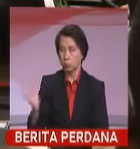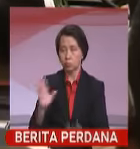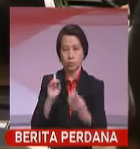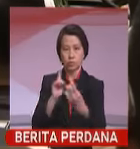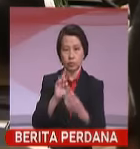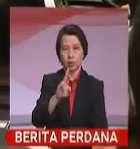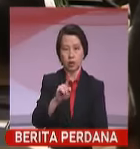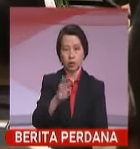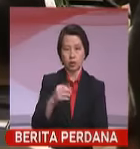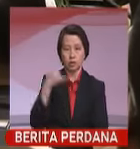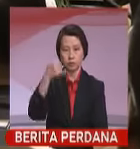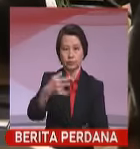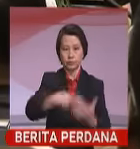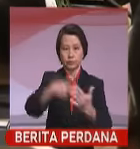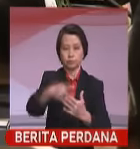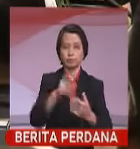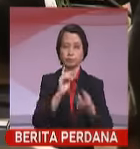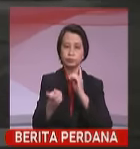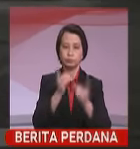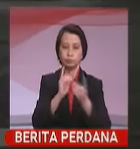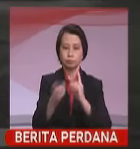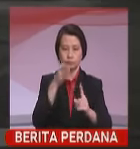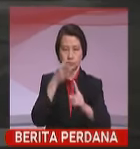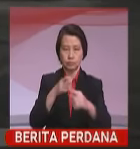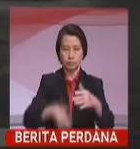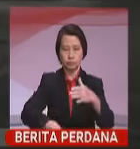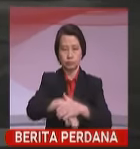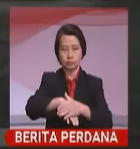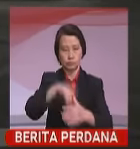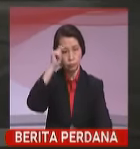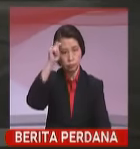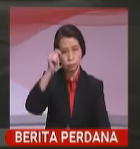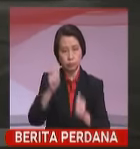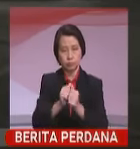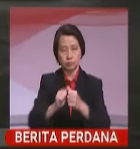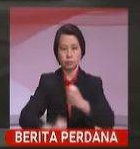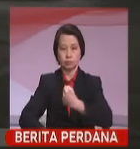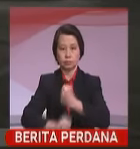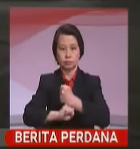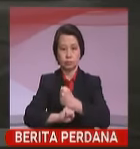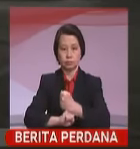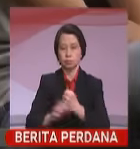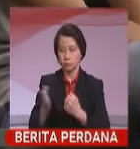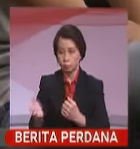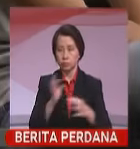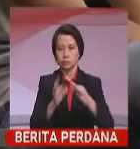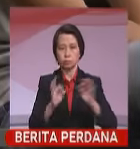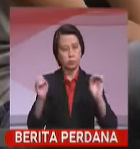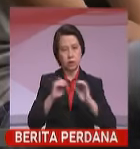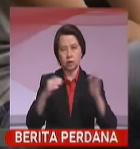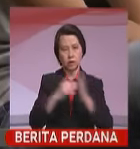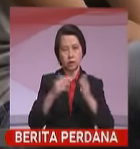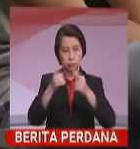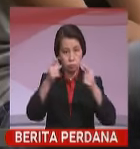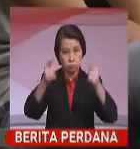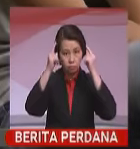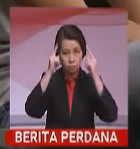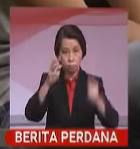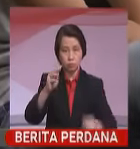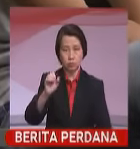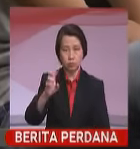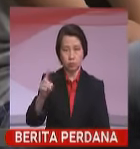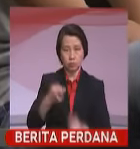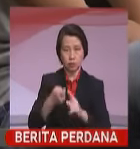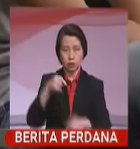RTM sewaktu hadir ke program dialog Hala 17 Sepak Terengganu bersama para penyokong juga menjelaskan tiada halangan buat graduan AMD kelahiran